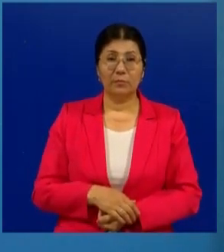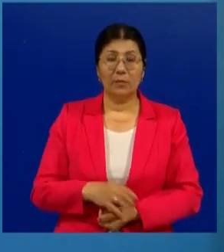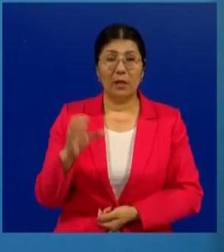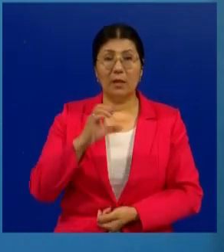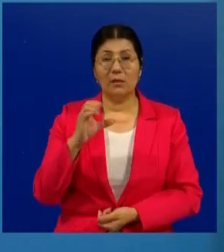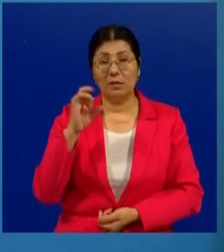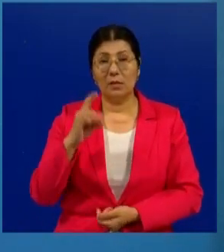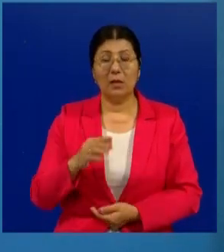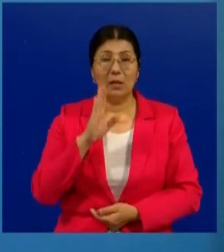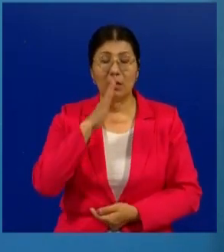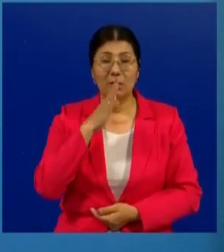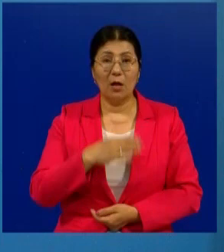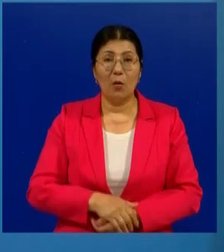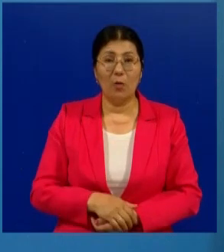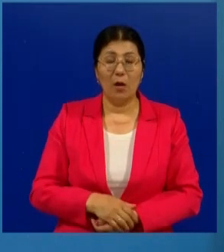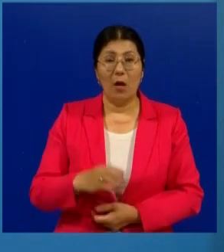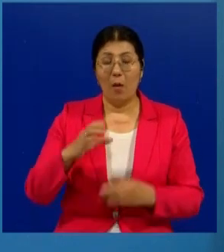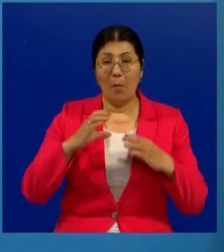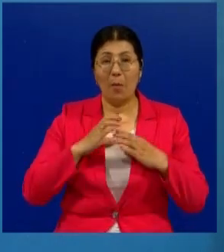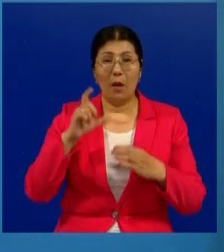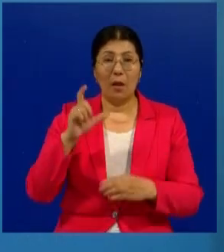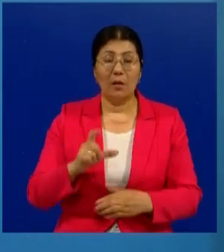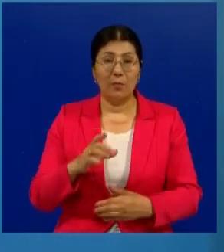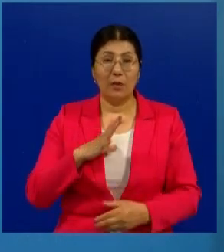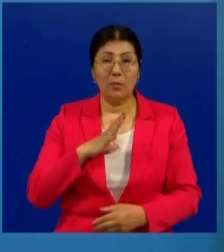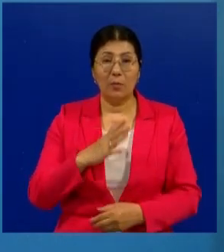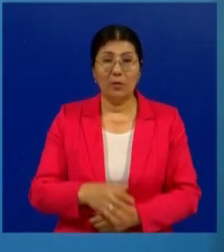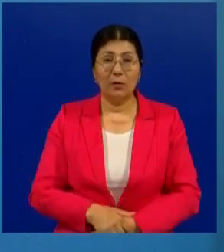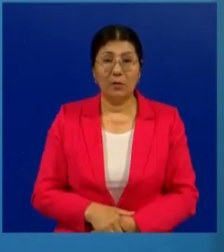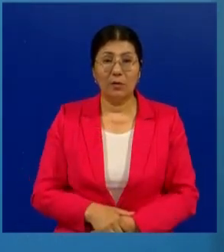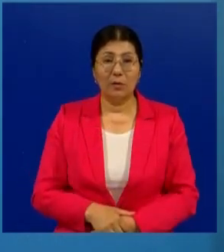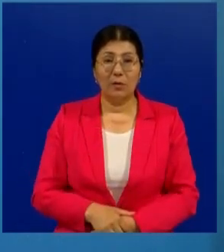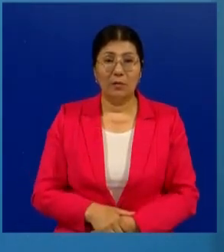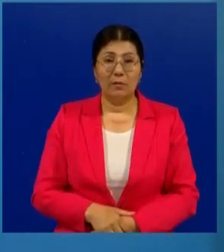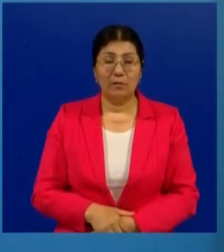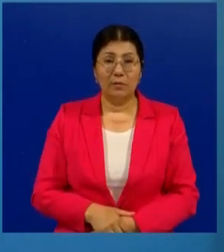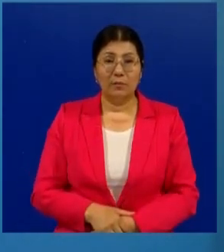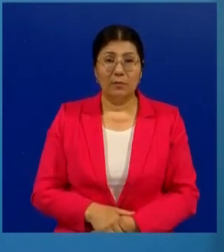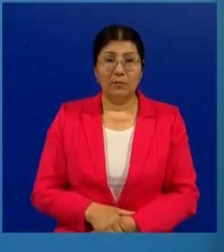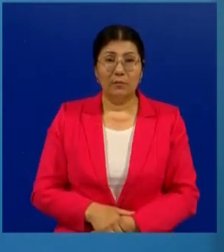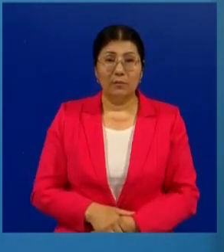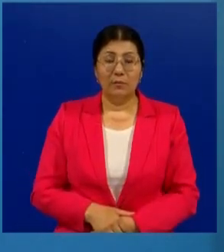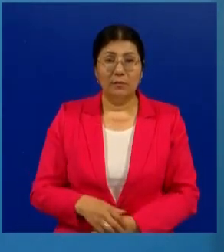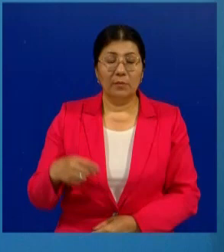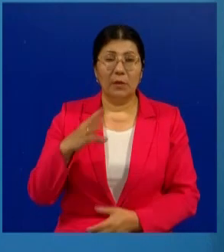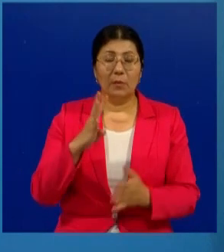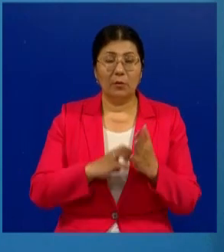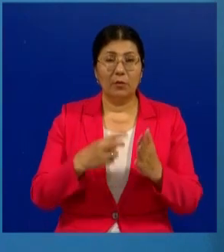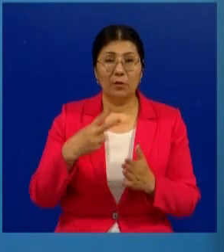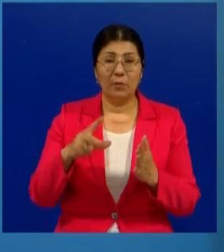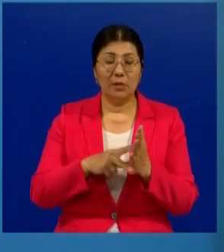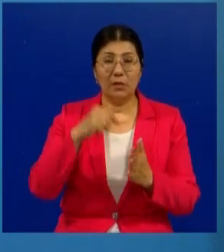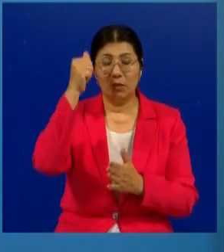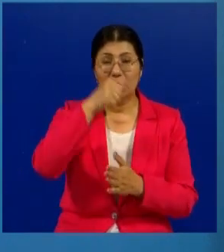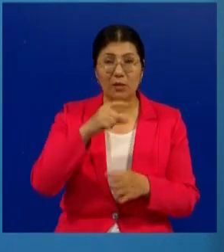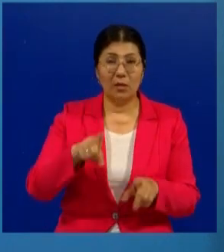деп Сталин белгіледі. Оларды тәркілеу, олардың мал-мүлкін тәркілеп мемлекетке тапсыру деген болды ғой. 1928 жылы жүзеге асырылған қаулы бойынша. Не